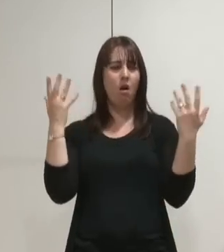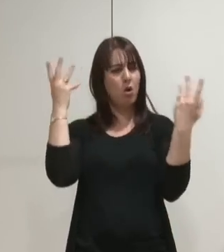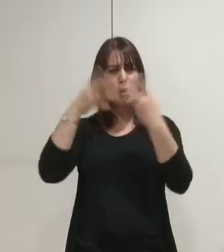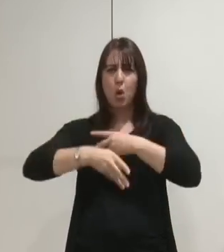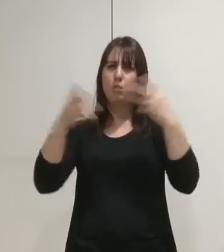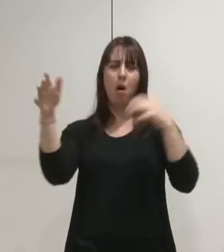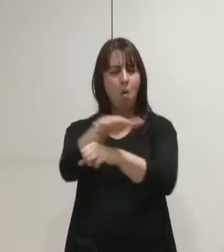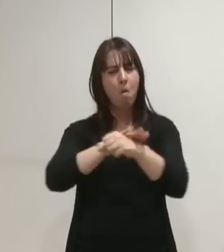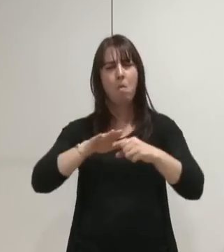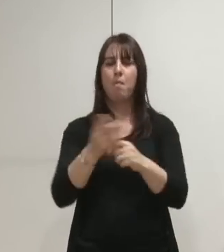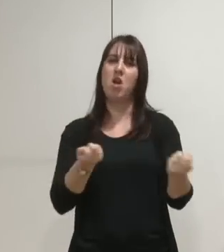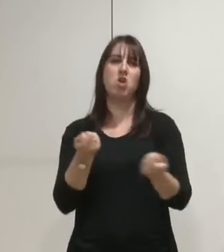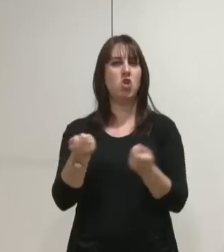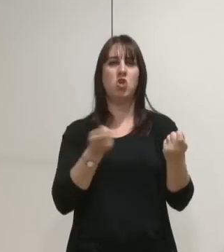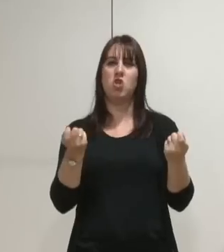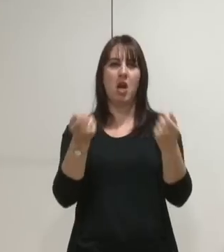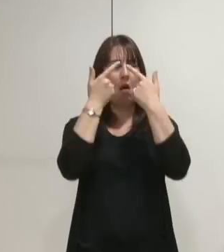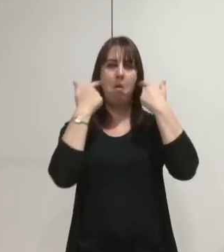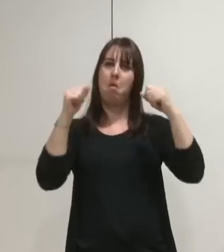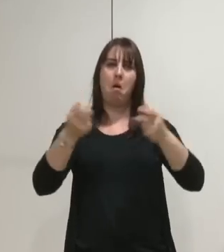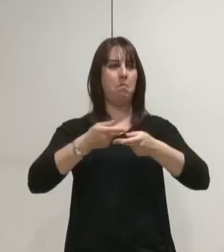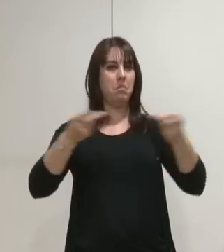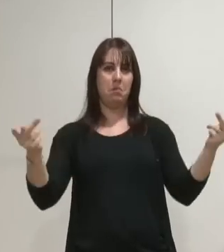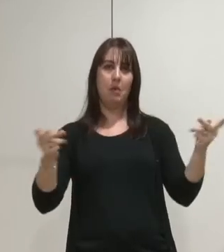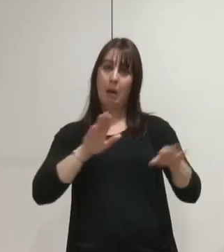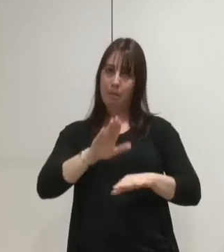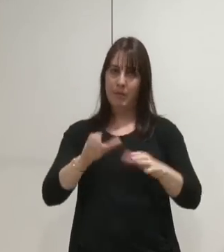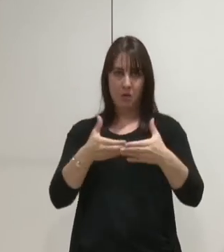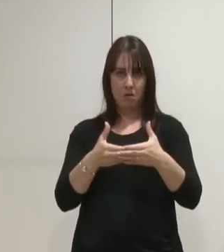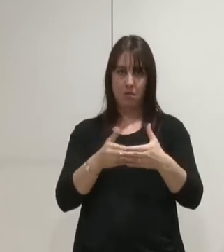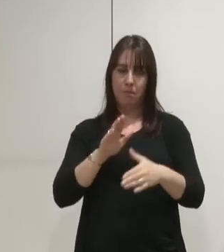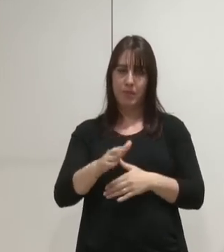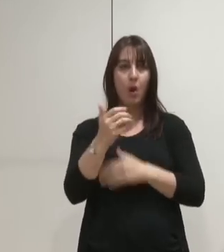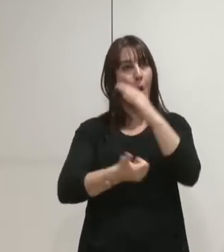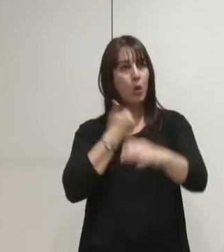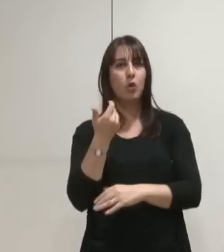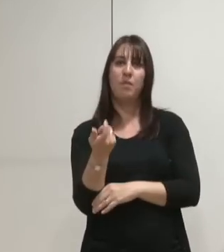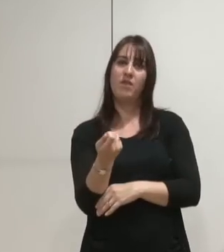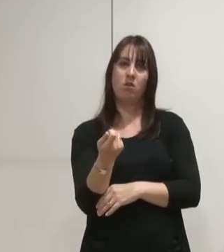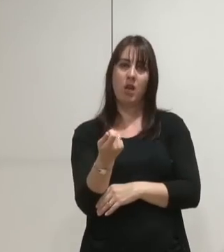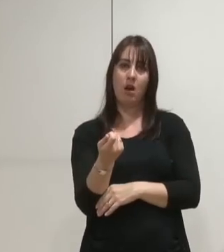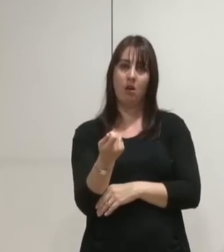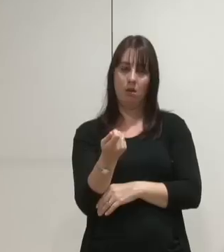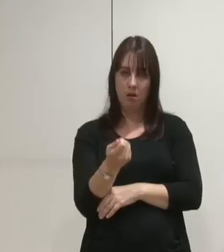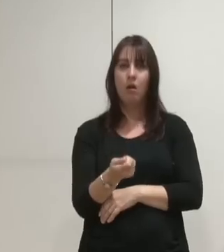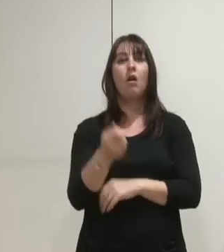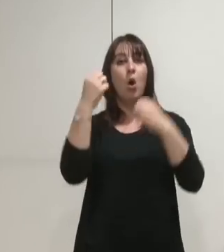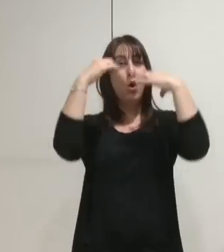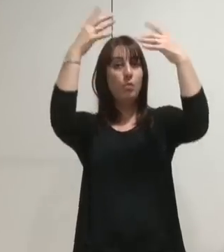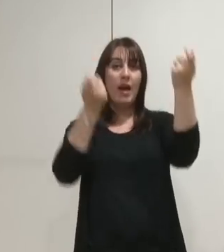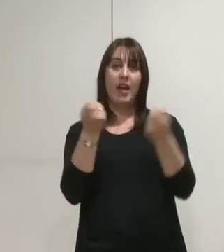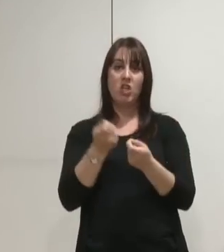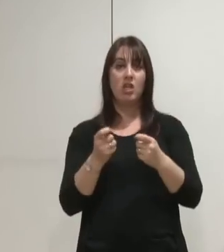gestion via un organe de gestion dédié en tant que régie à autonomie financière la régie lumière sera doté d'un